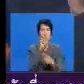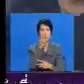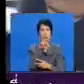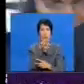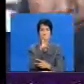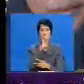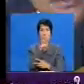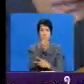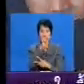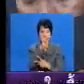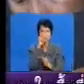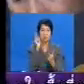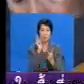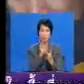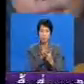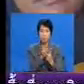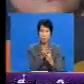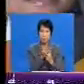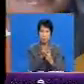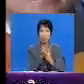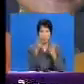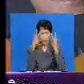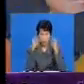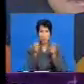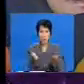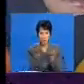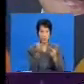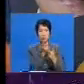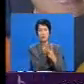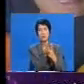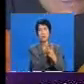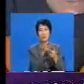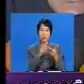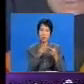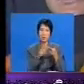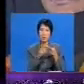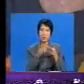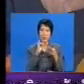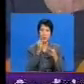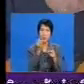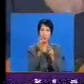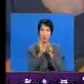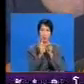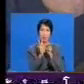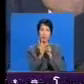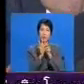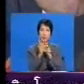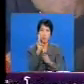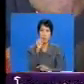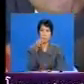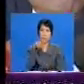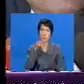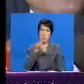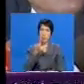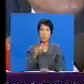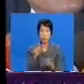ที่ประชุมคณะกรรมการตำรวจแห่งชาติที่นายกรัฐมนตรีให้การสนับสนุนกับพลตำรวจเอกจุมพลมั่นหมายรองผู้บัญชาการตำรวจแห่งชา